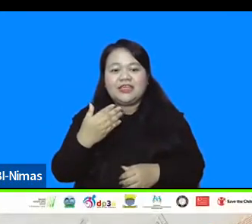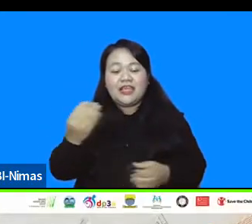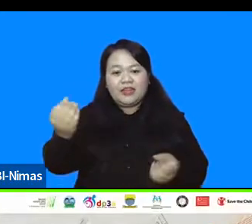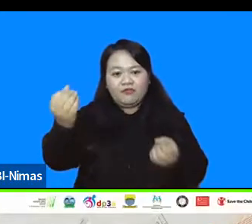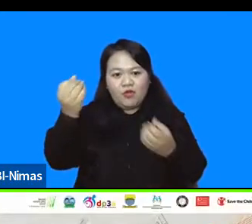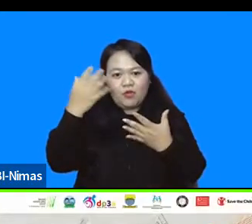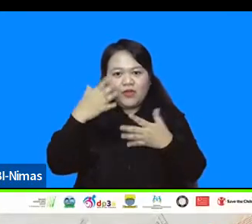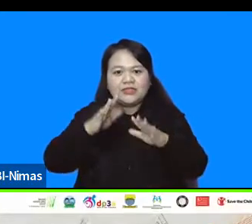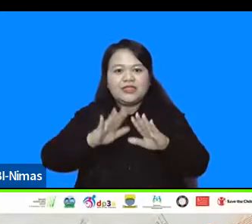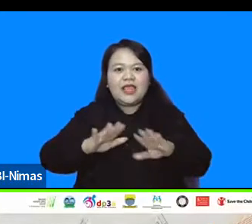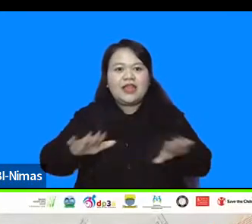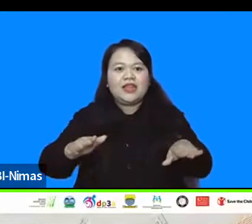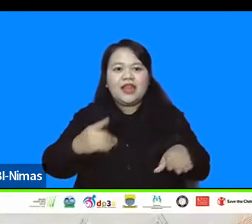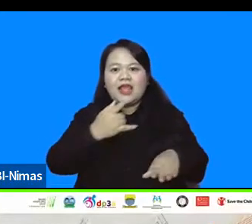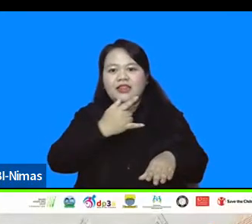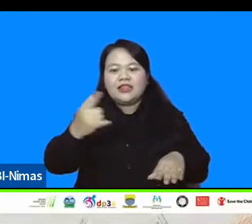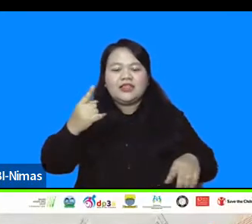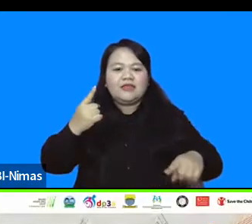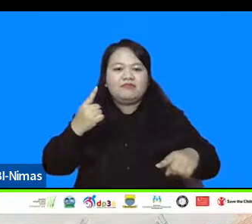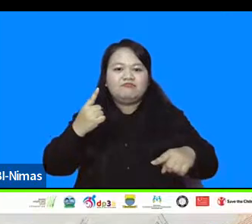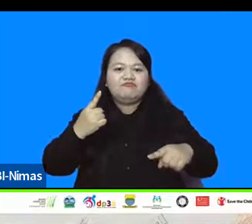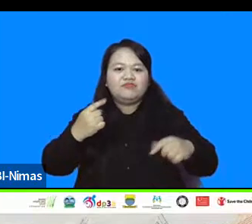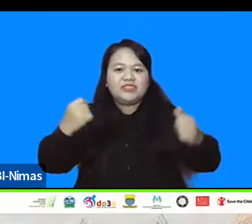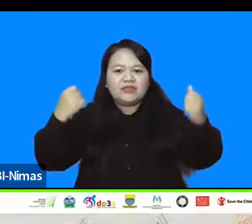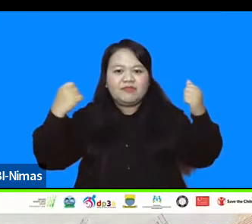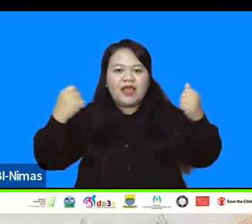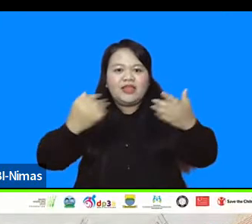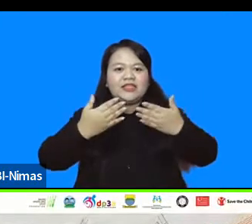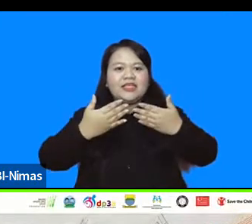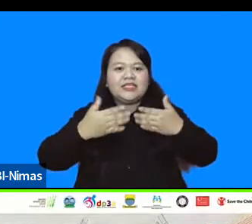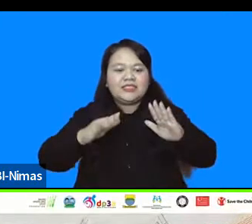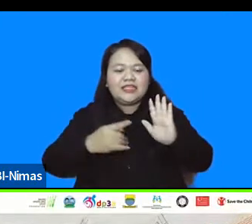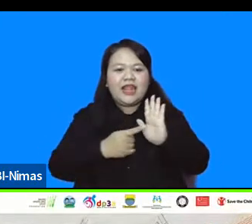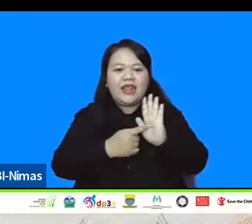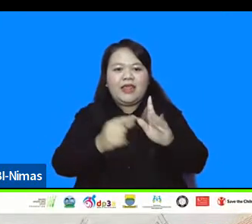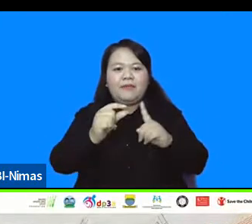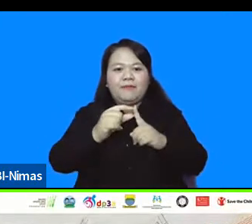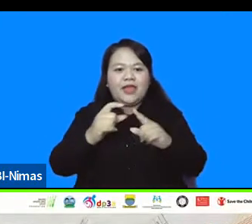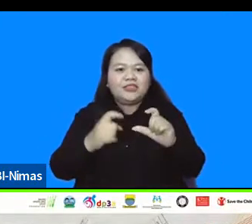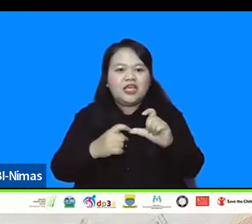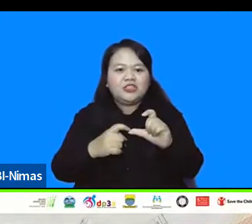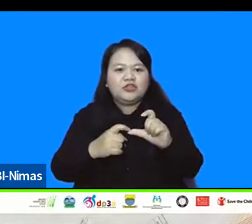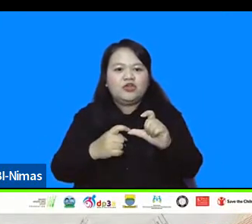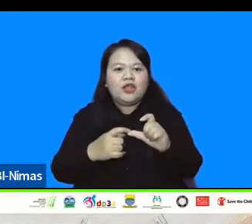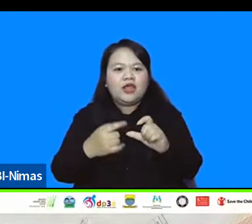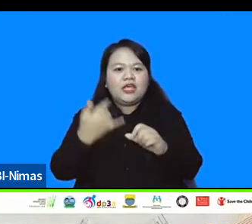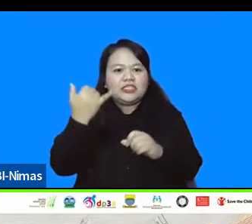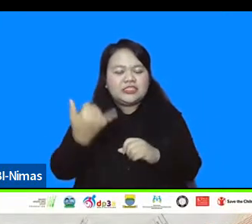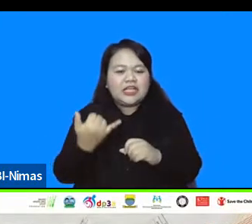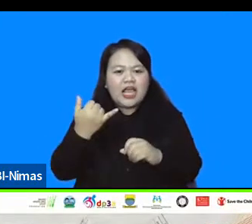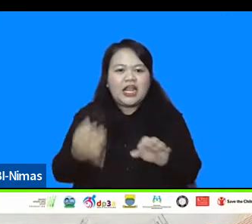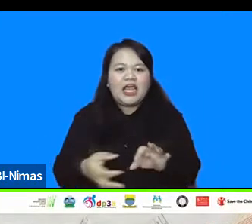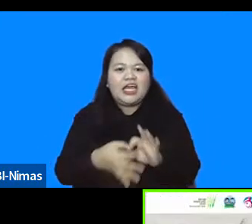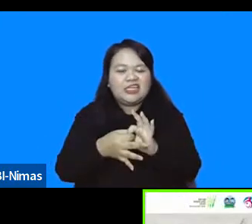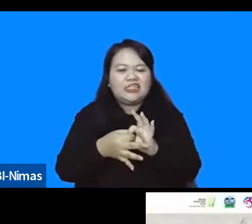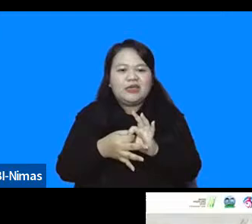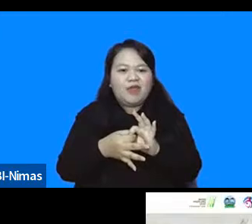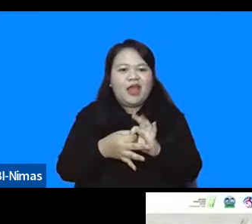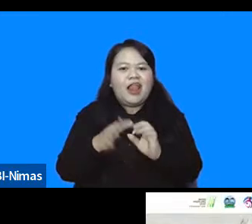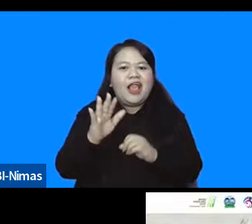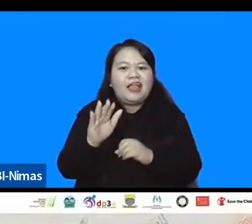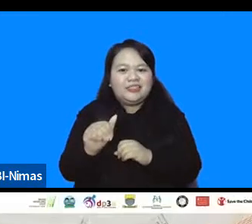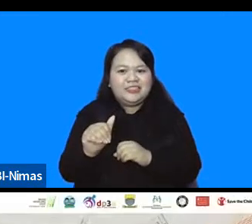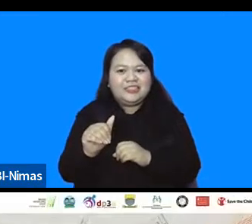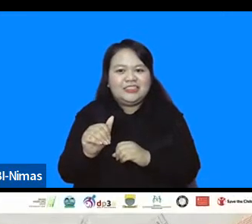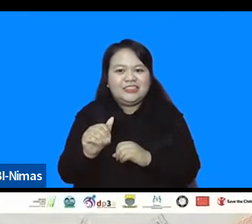ini anak-anak terus semangat Bu Asdep, selesai dengan Pancasora Save the Children mulai sekarang sedang bekerja sama lagi.